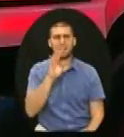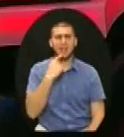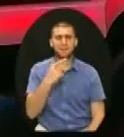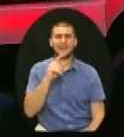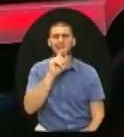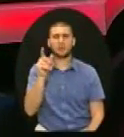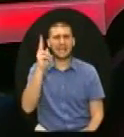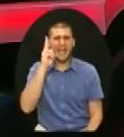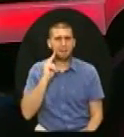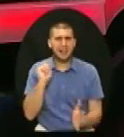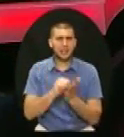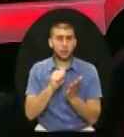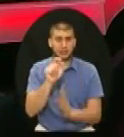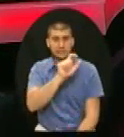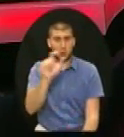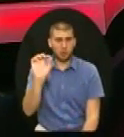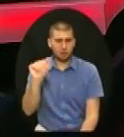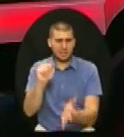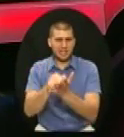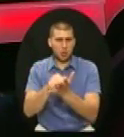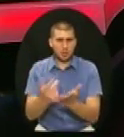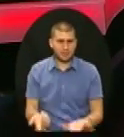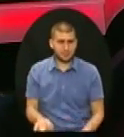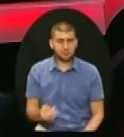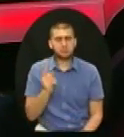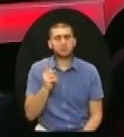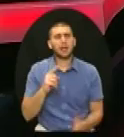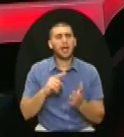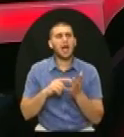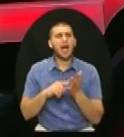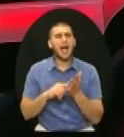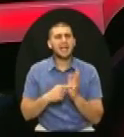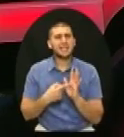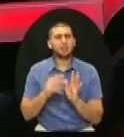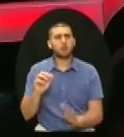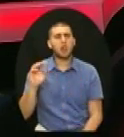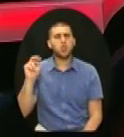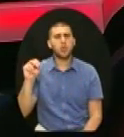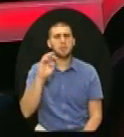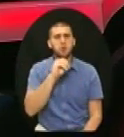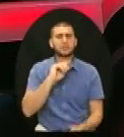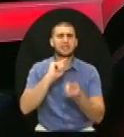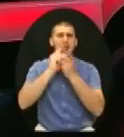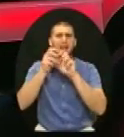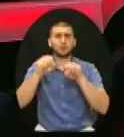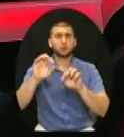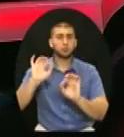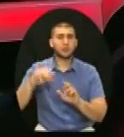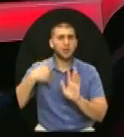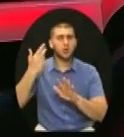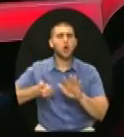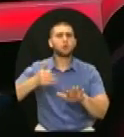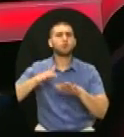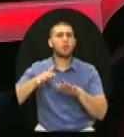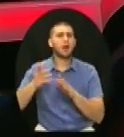זה חרפה לעיתונות, כאילו שזאת כותרת עיתונאית של היום, אבל היעד של נוני מוזס להחליף את השלטון כדי להיות ראש הממשלה